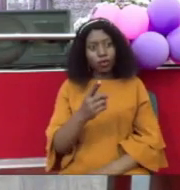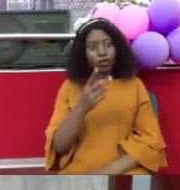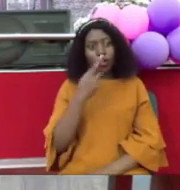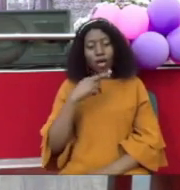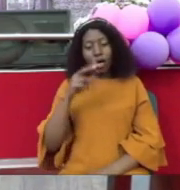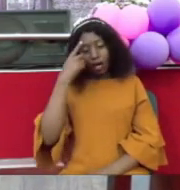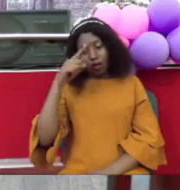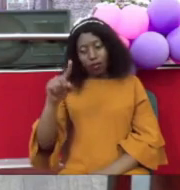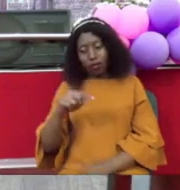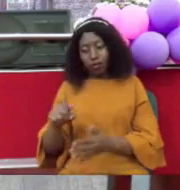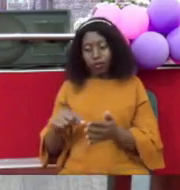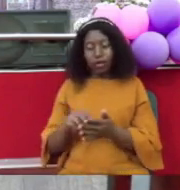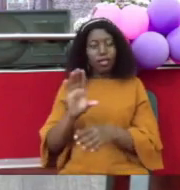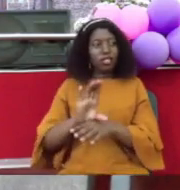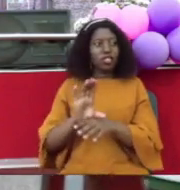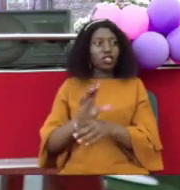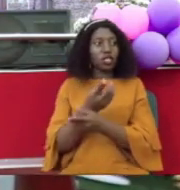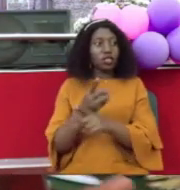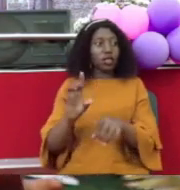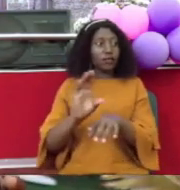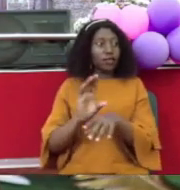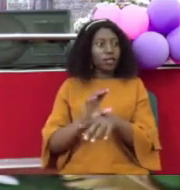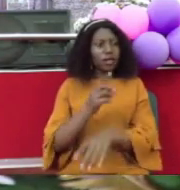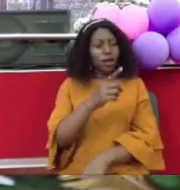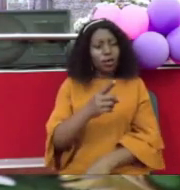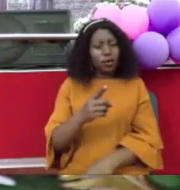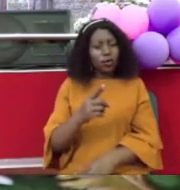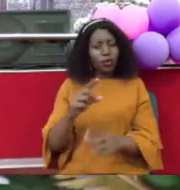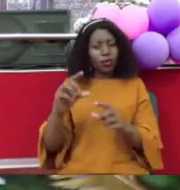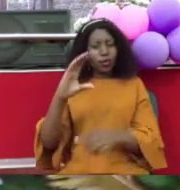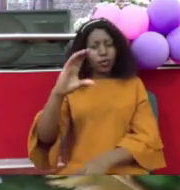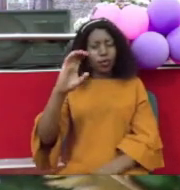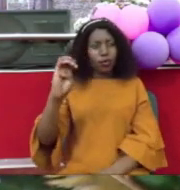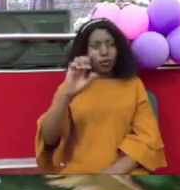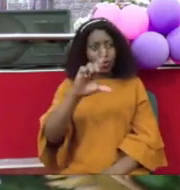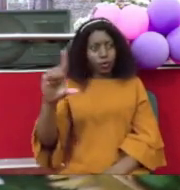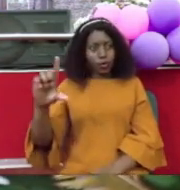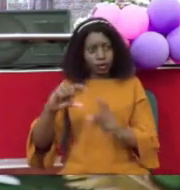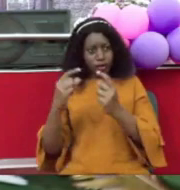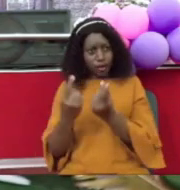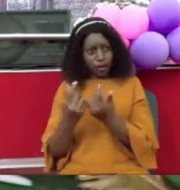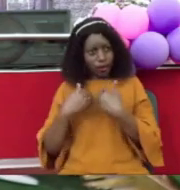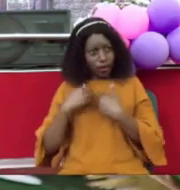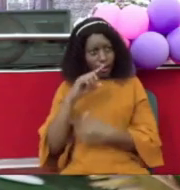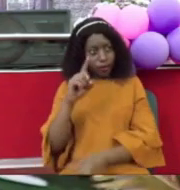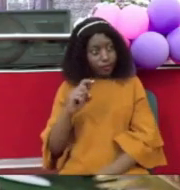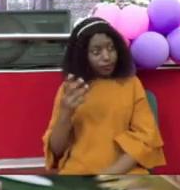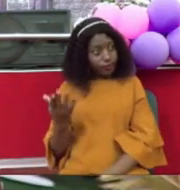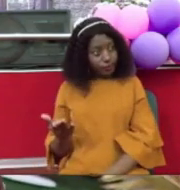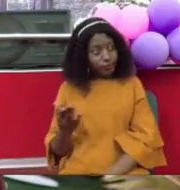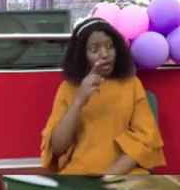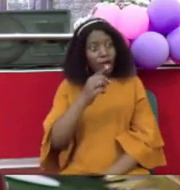ni wa hii kanisa, do you belong to the cell? Wewe uko kwa kanisa la ndogo la nyumbani? Are you an active member of the cell? Je, unahusika